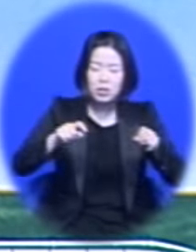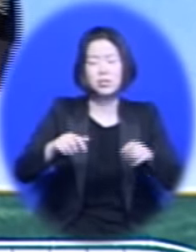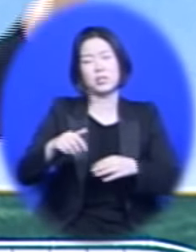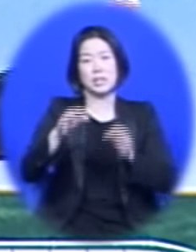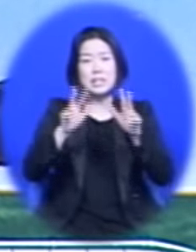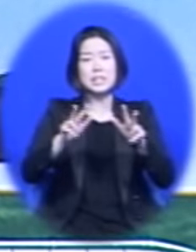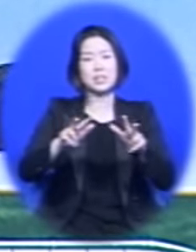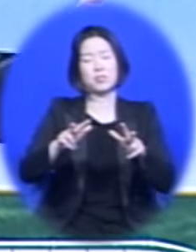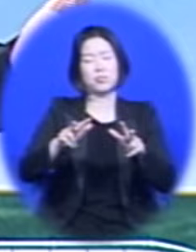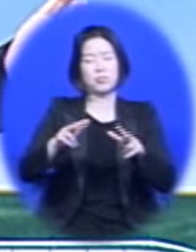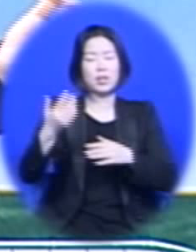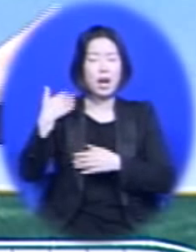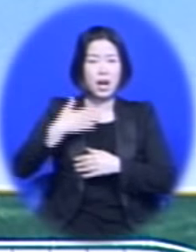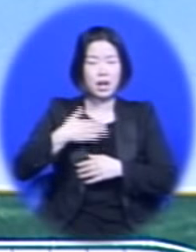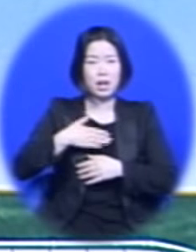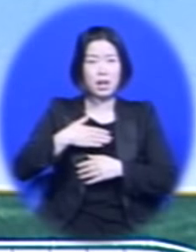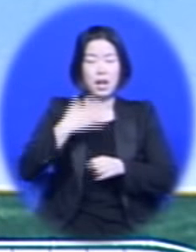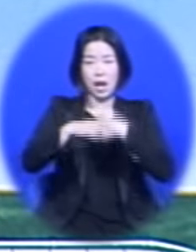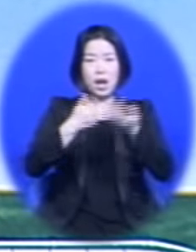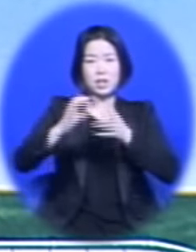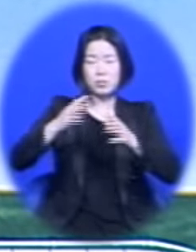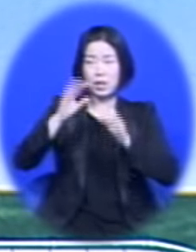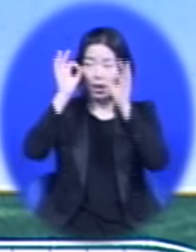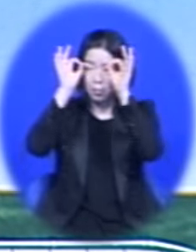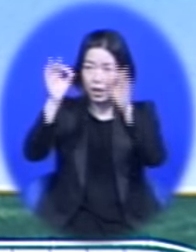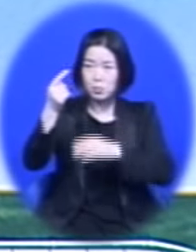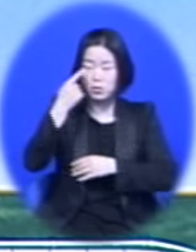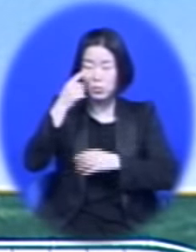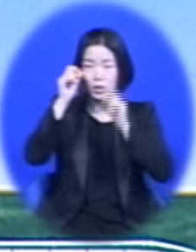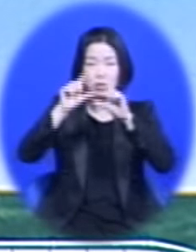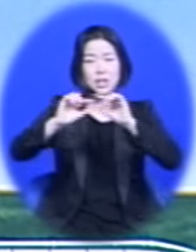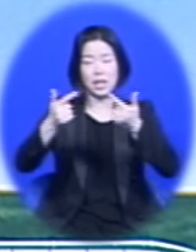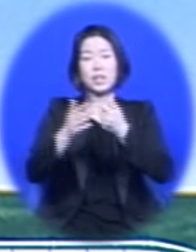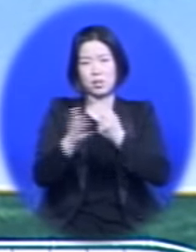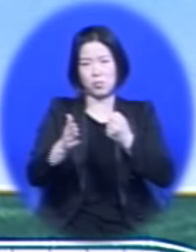하나님의 나라를 바라보는 영광을 바라보는 눈이 뜨이지 않으니까 그렇게 된 것입니다.